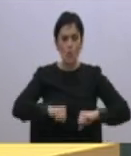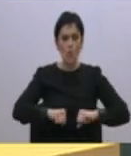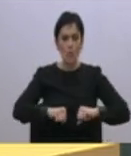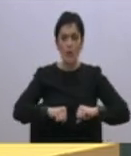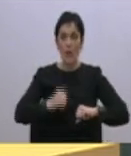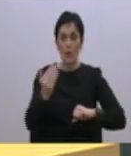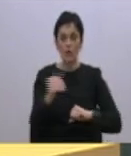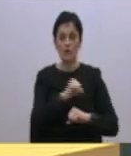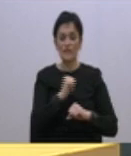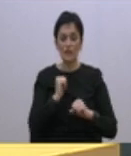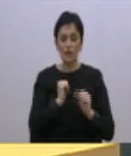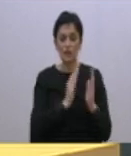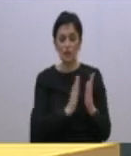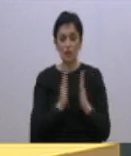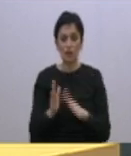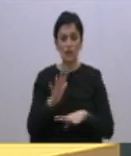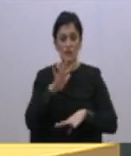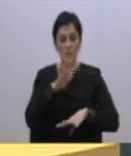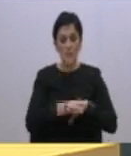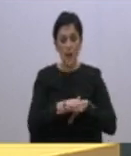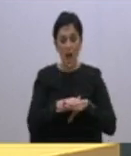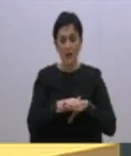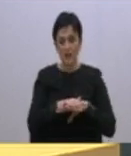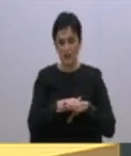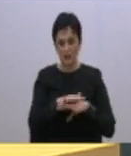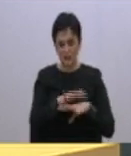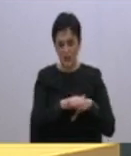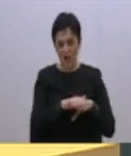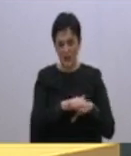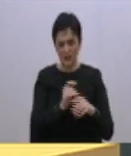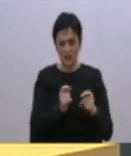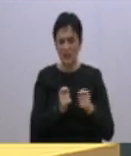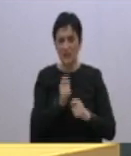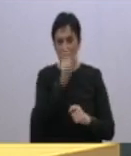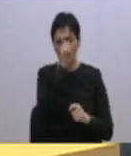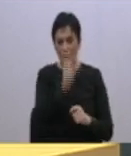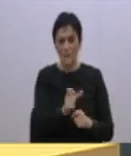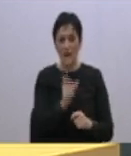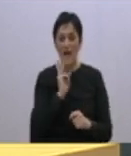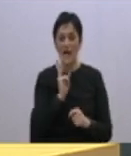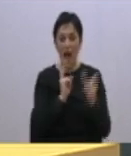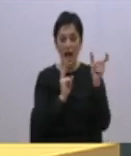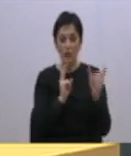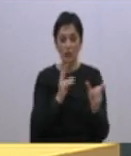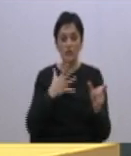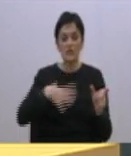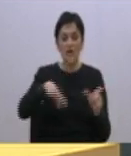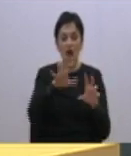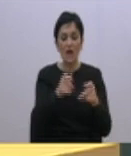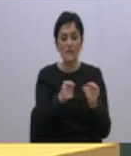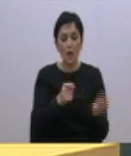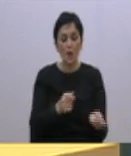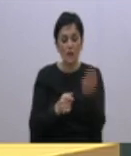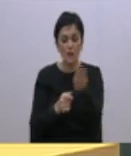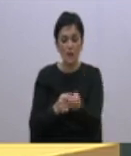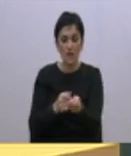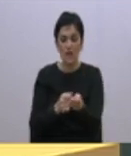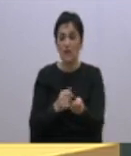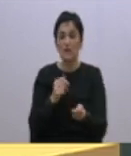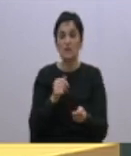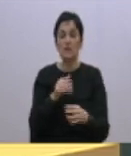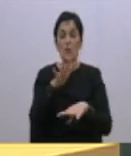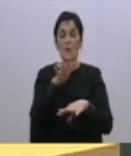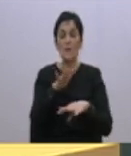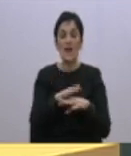tavad gansazuron bankis prezidentis kandidatis vinaoba da tsarudginon sakartvelos prezidents tavad daumtkitson bankis